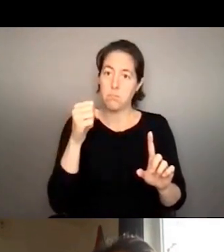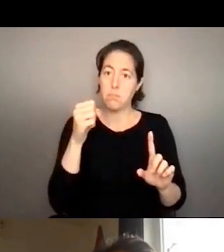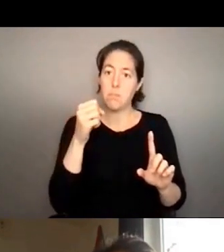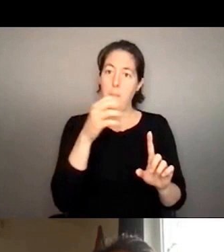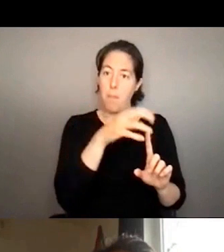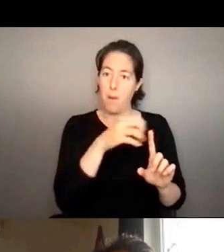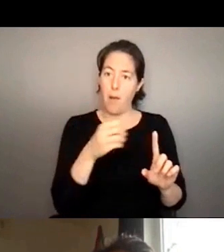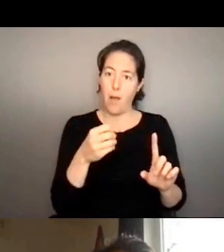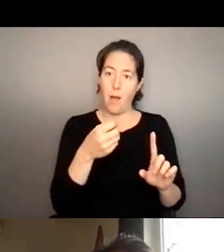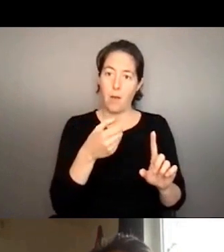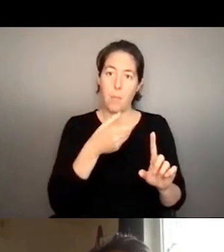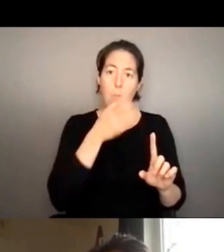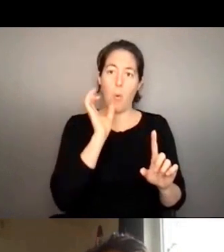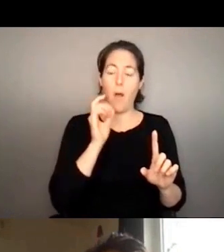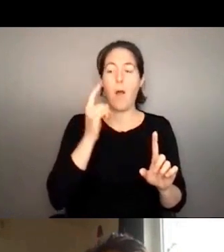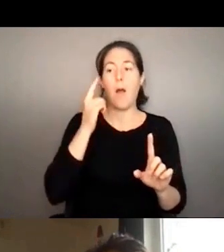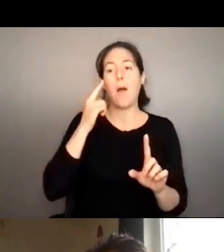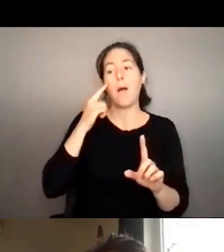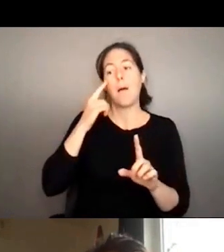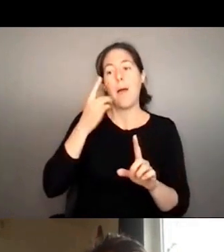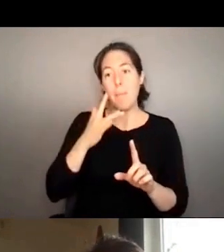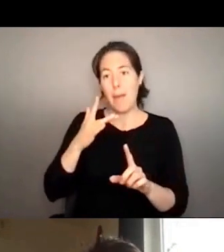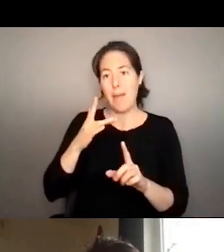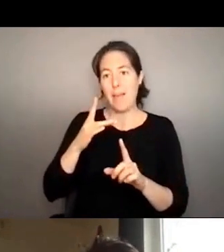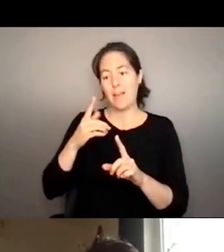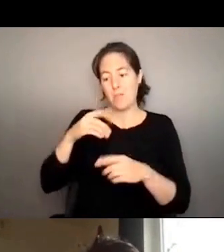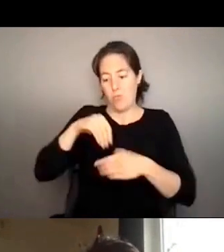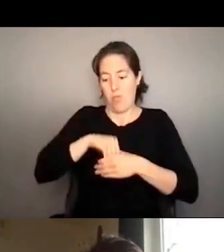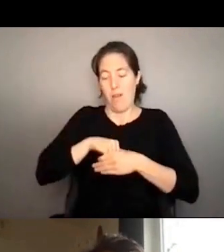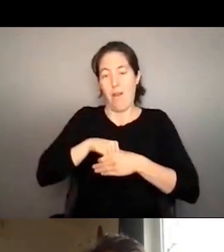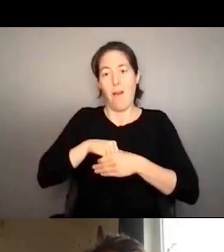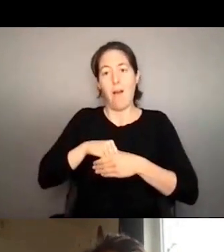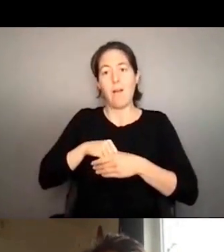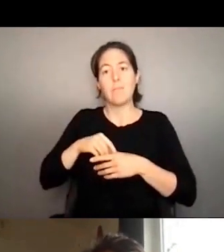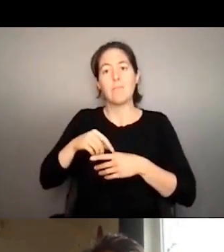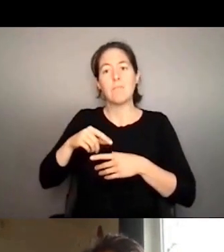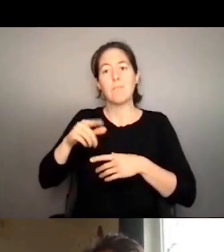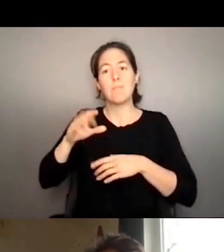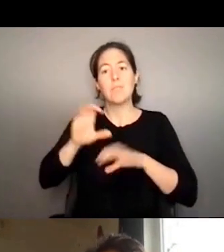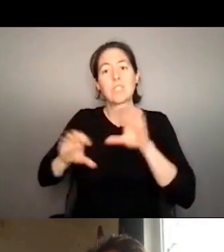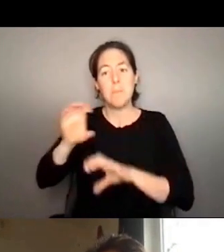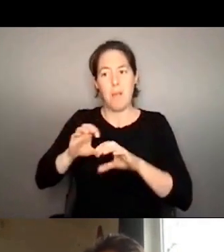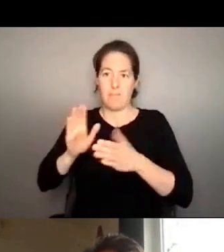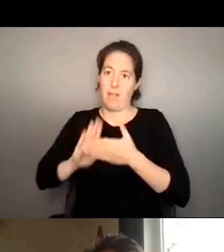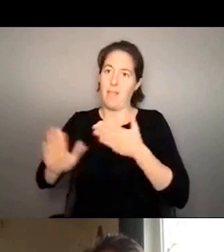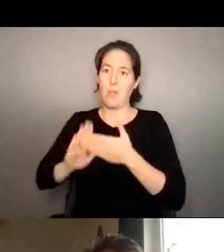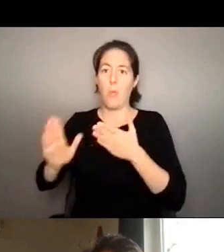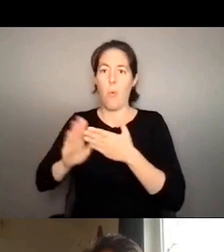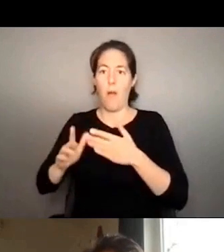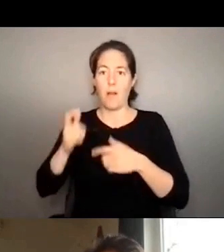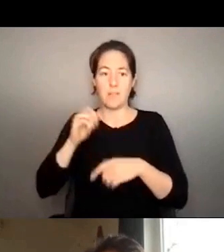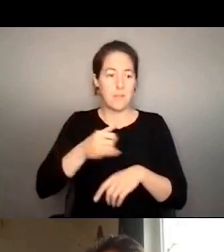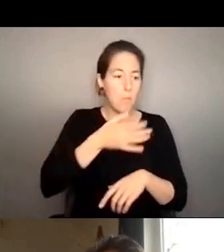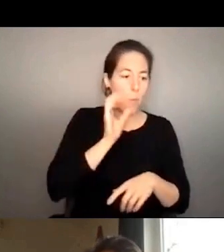retrouver dans leur corps. Fait que ça, c'est toutes des notions qui sont là. Et encore là, je vous invite